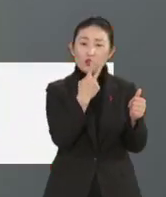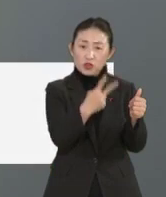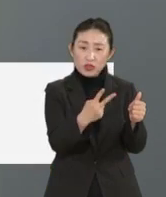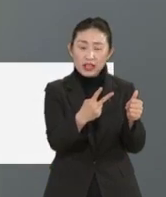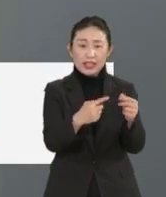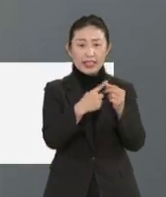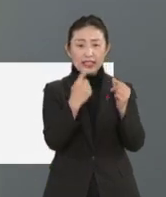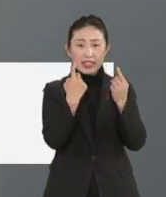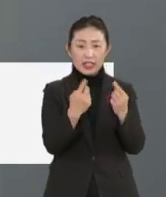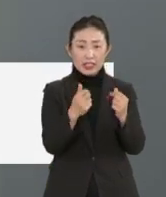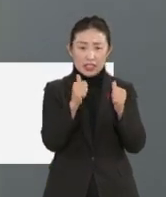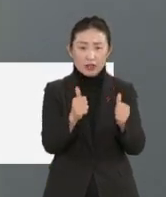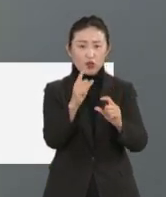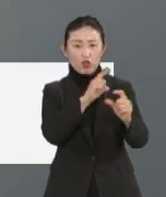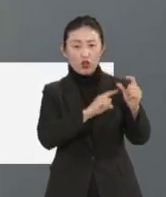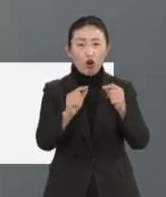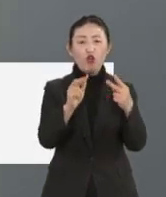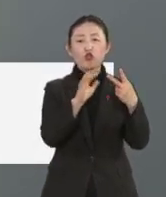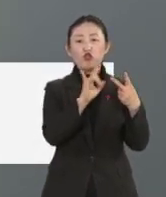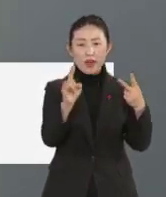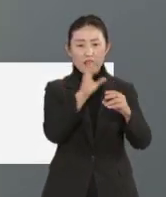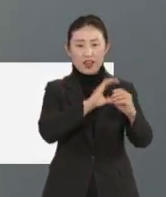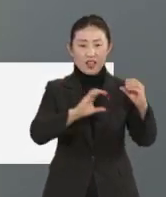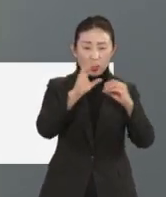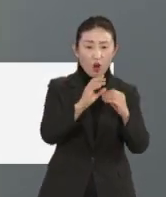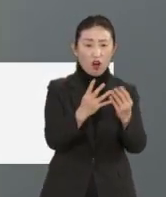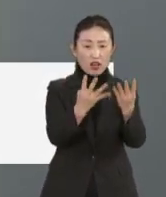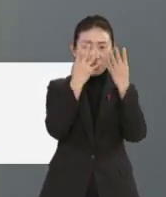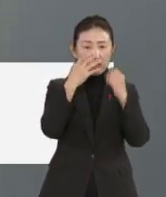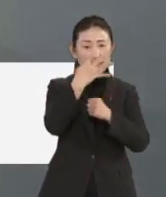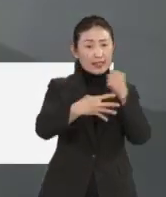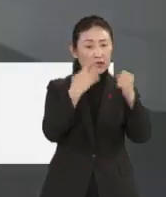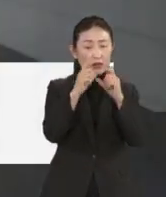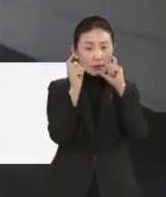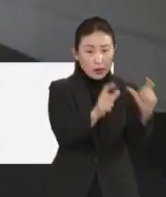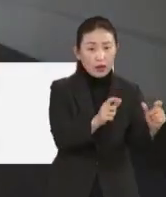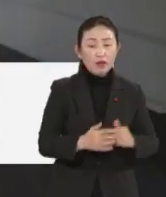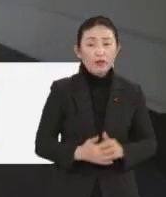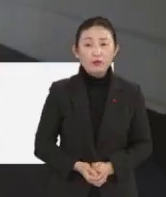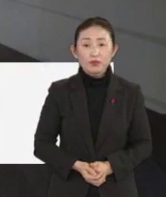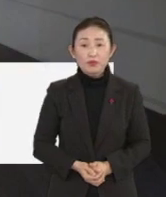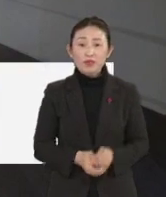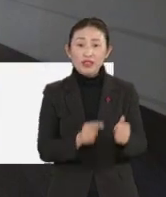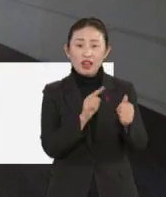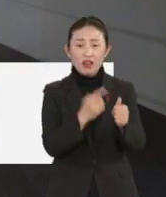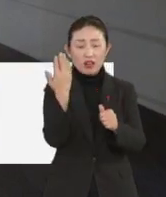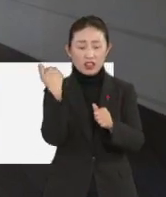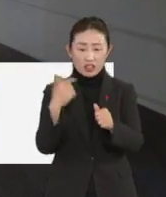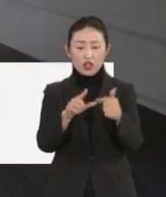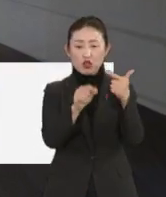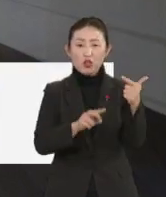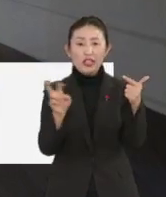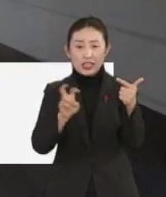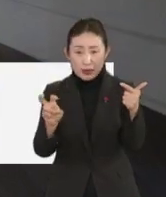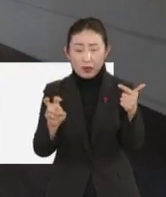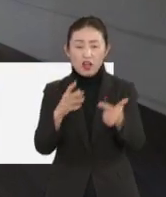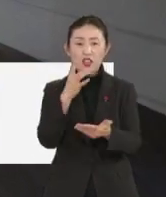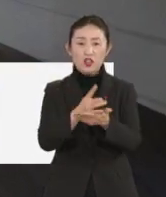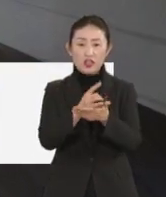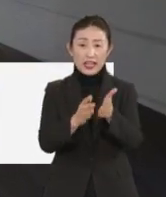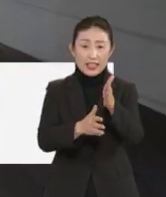a씨에게 일신보단 형량이 2배 많은 징역 4년을 선고했습니다 a씨는 지난해 6월 22일